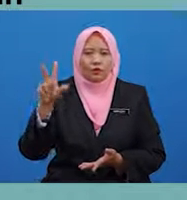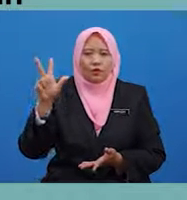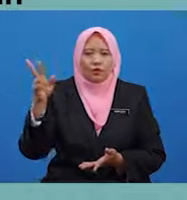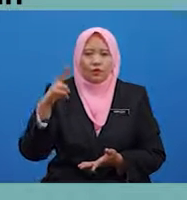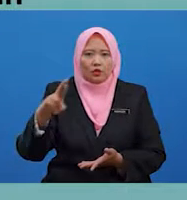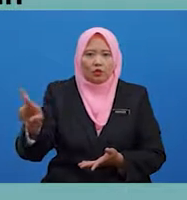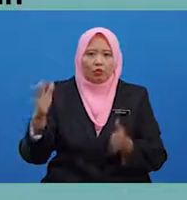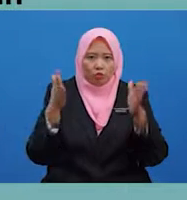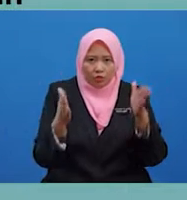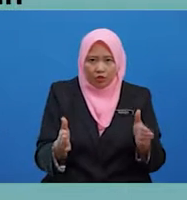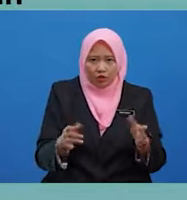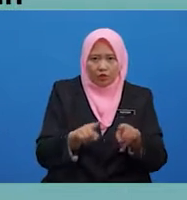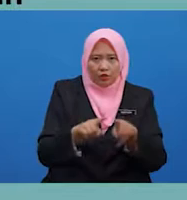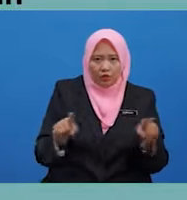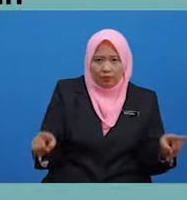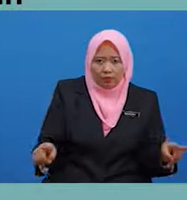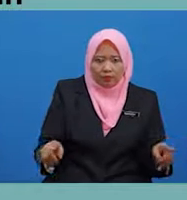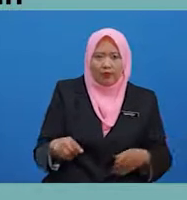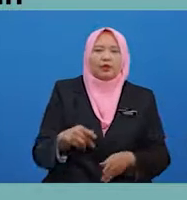iaitu seramai